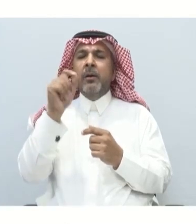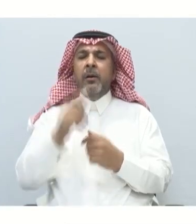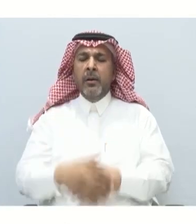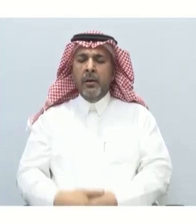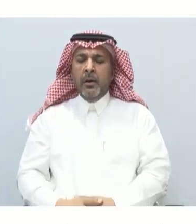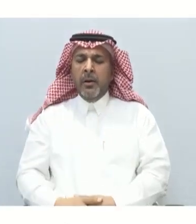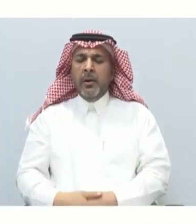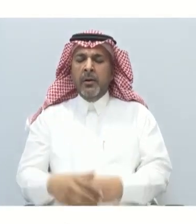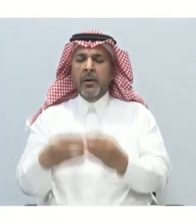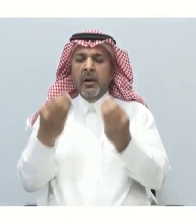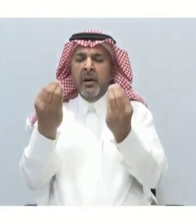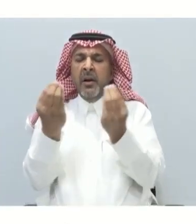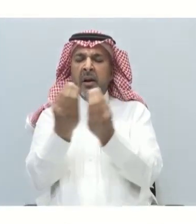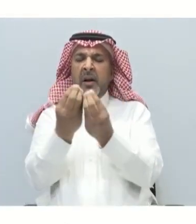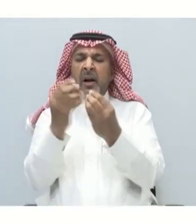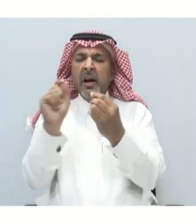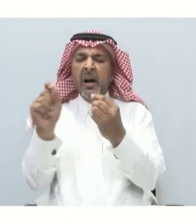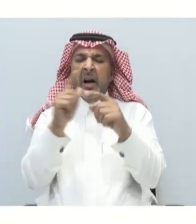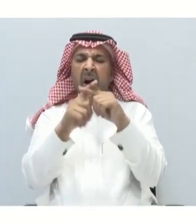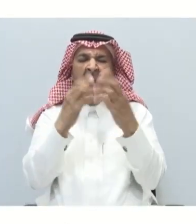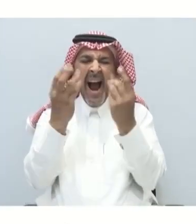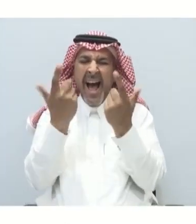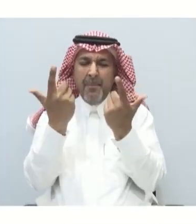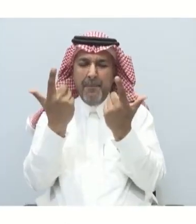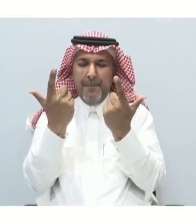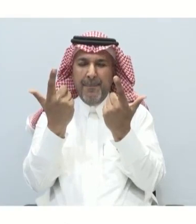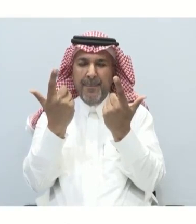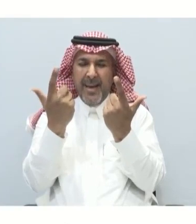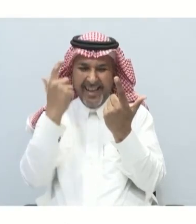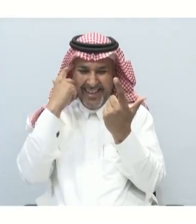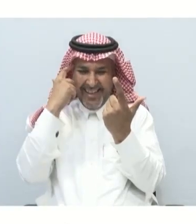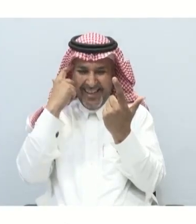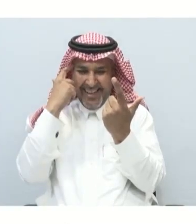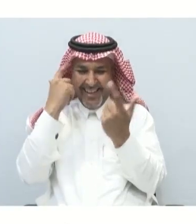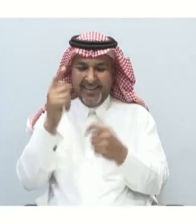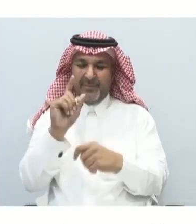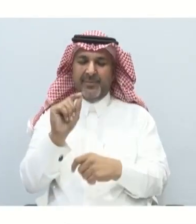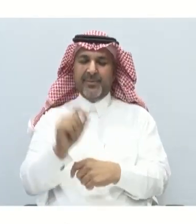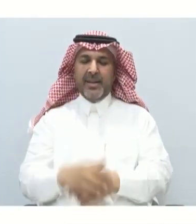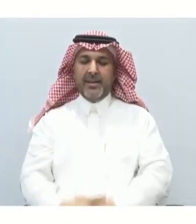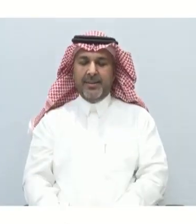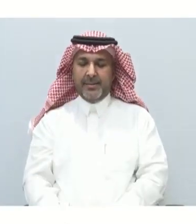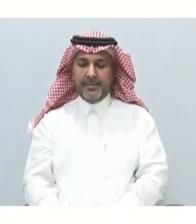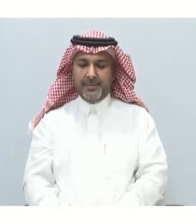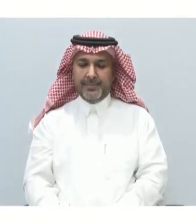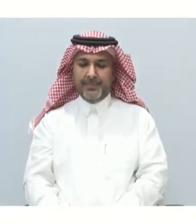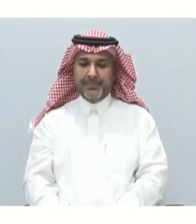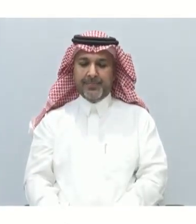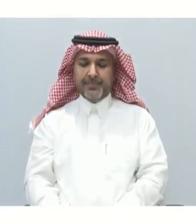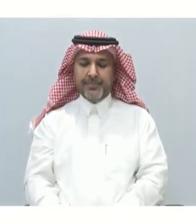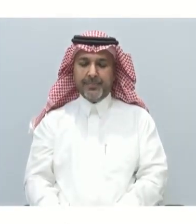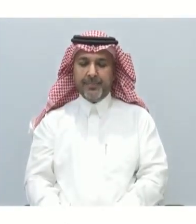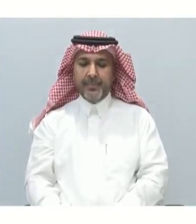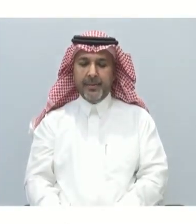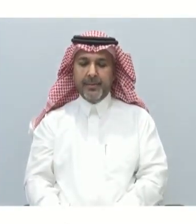صفر يساوي صفر وبالتالي راح نقول ان لما تضرب انت 0.13